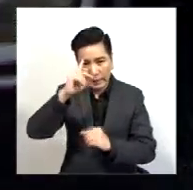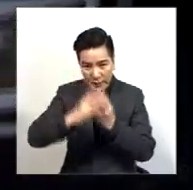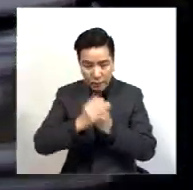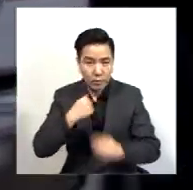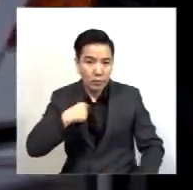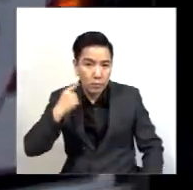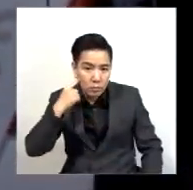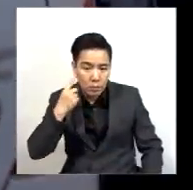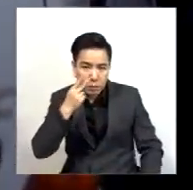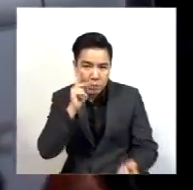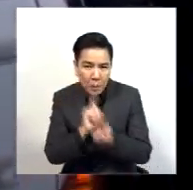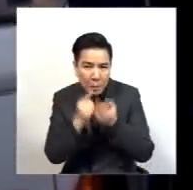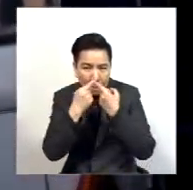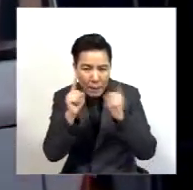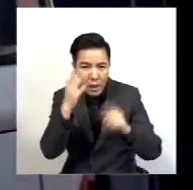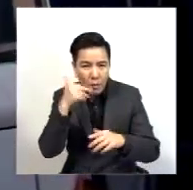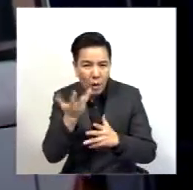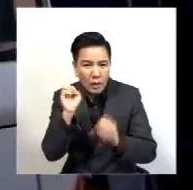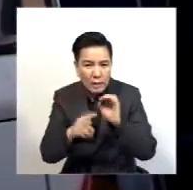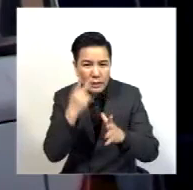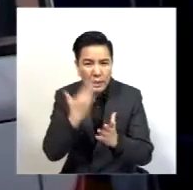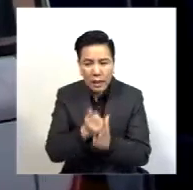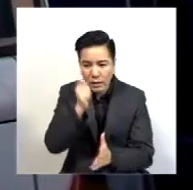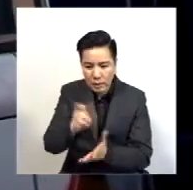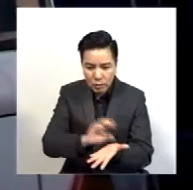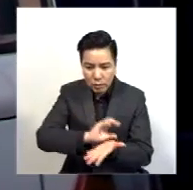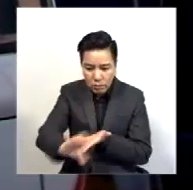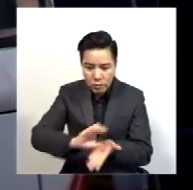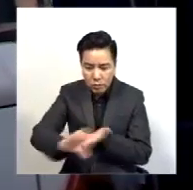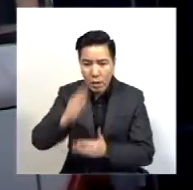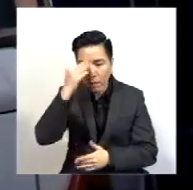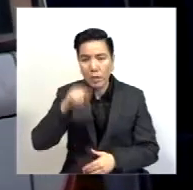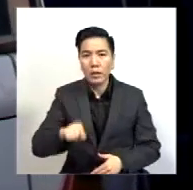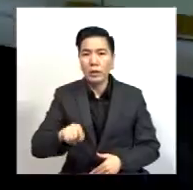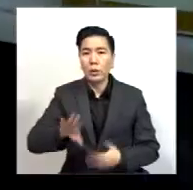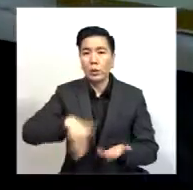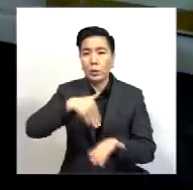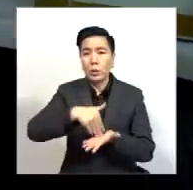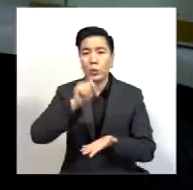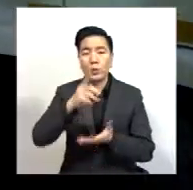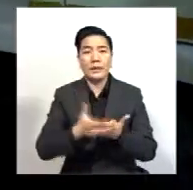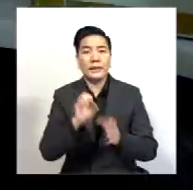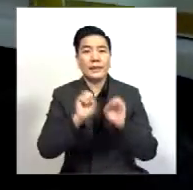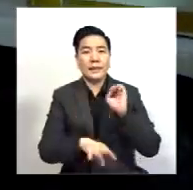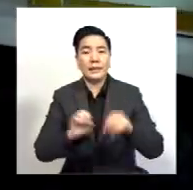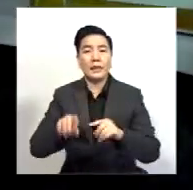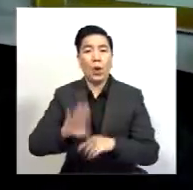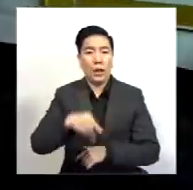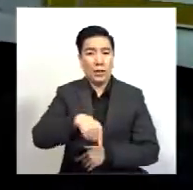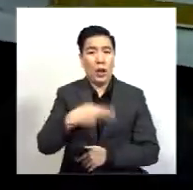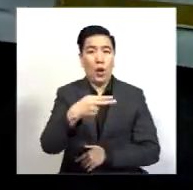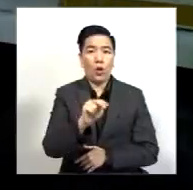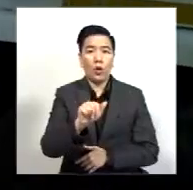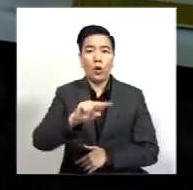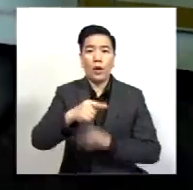สัปดาห์แล้วหลังจากที่พบความผิดปกติเรื่องของการจ่ายงบประมาณปกติแล้วศูนย์กำจัดขยะมูลฝอยหนองแขมเนี่